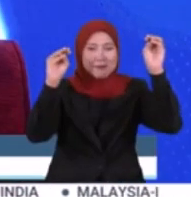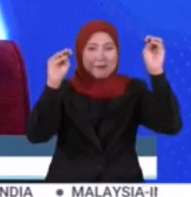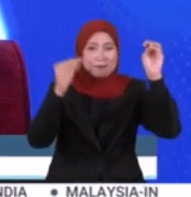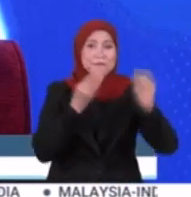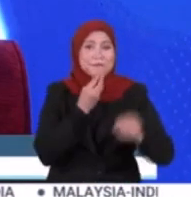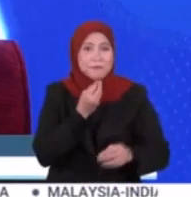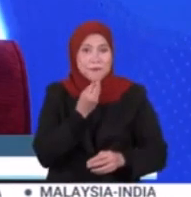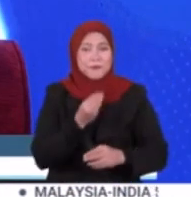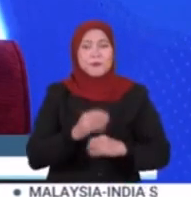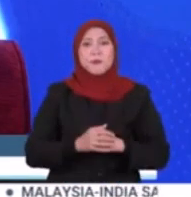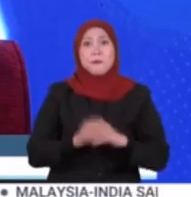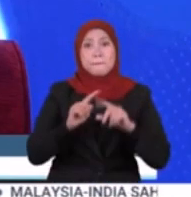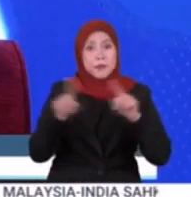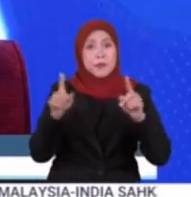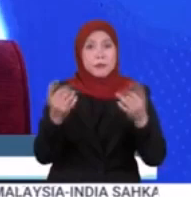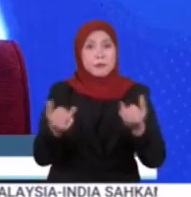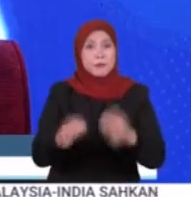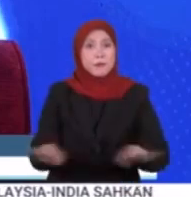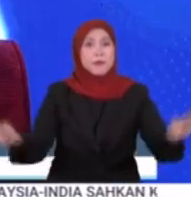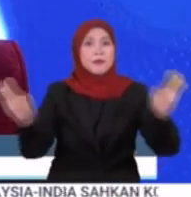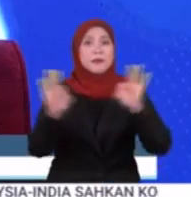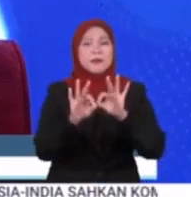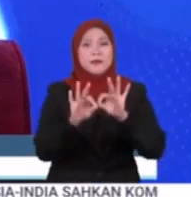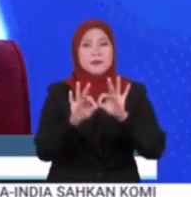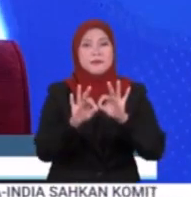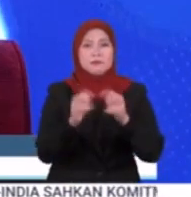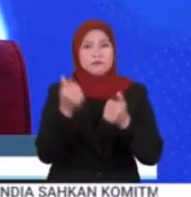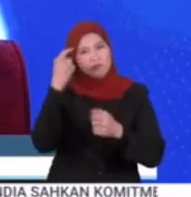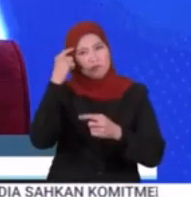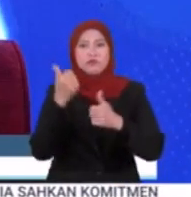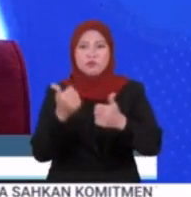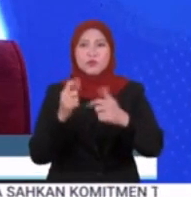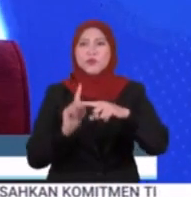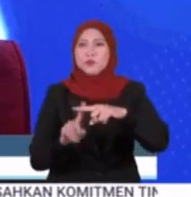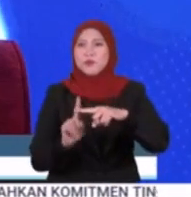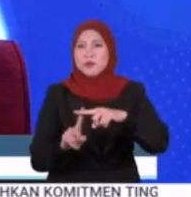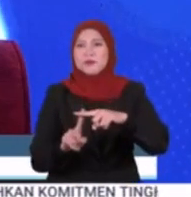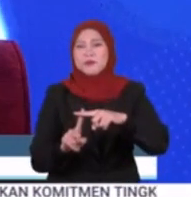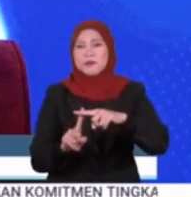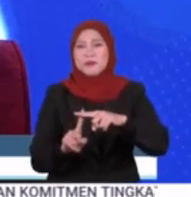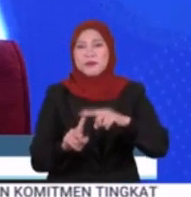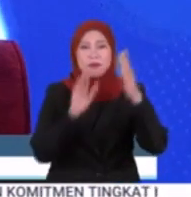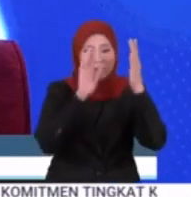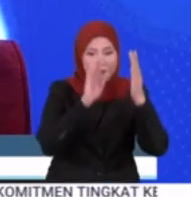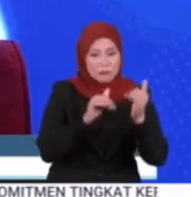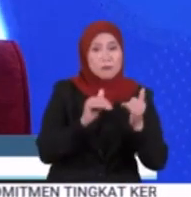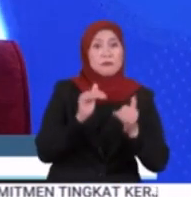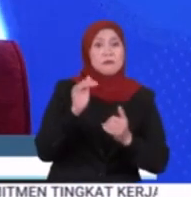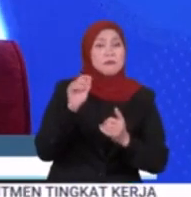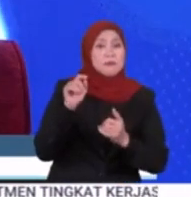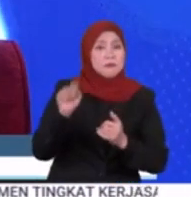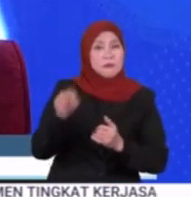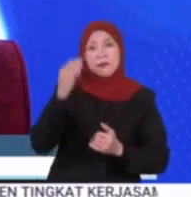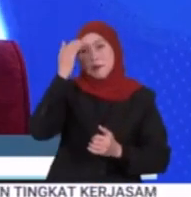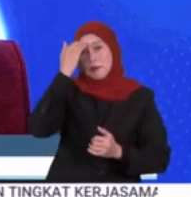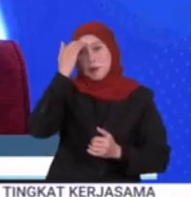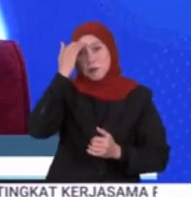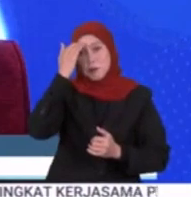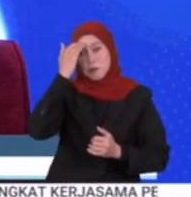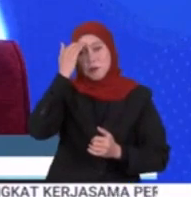Tetapi yang penting ini menunjuk ini adalah satu perkembangan positif, saya harap. Dan kerana kita dah tahu setakat